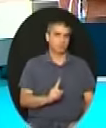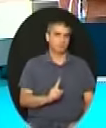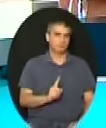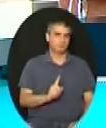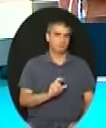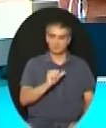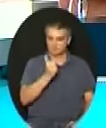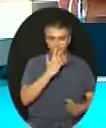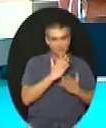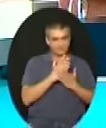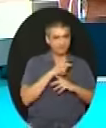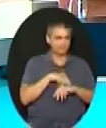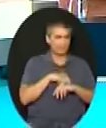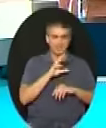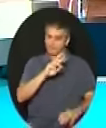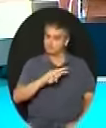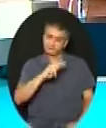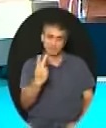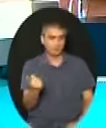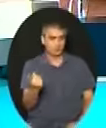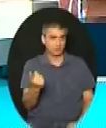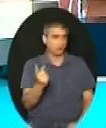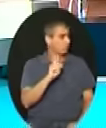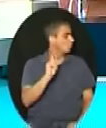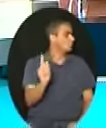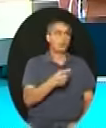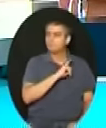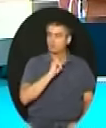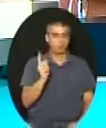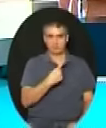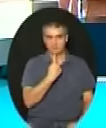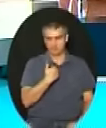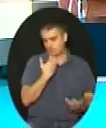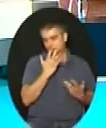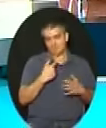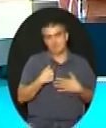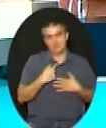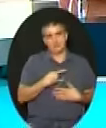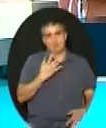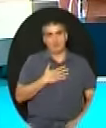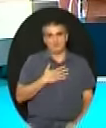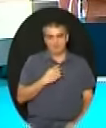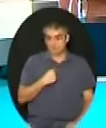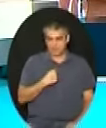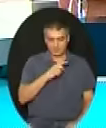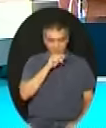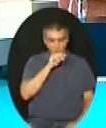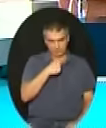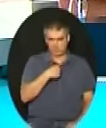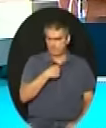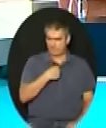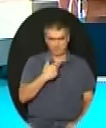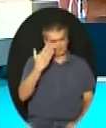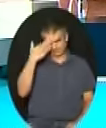כל, הגיע הזמן שגם הצד השני, כל אוקיי? הצדדים. הצד, אני מספר לך מה אני חווה, שאני מצייץ בטוויטר ואתה יודע שאני